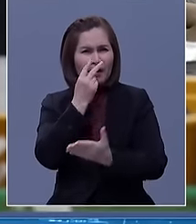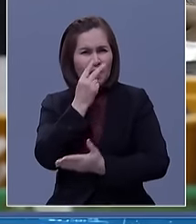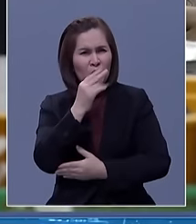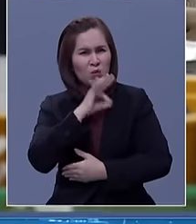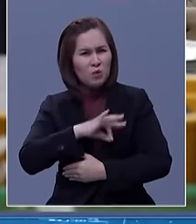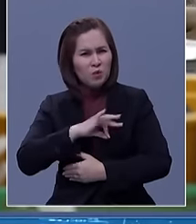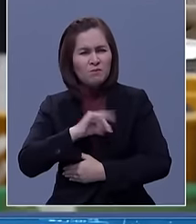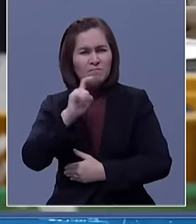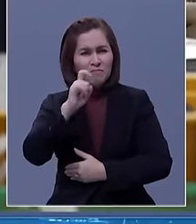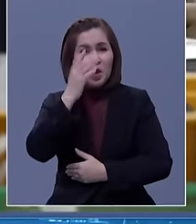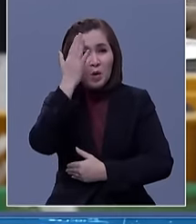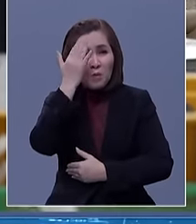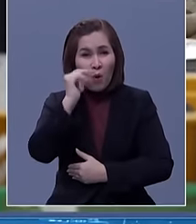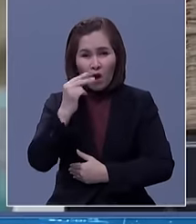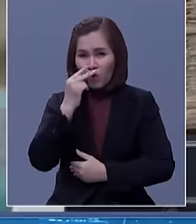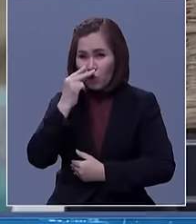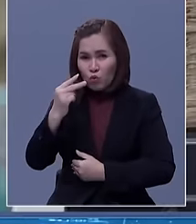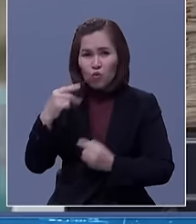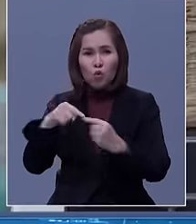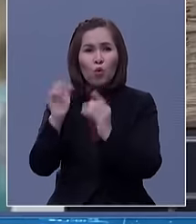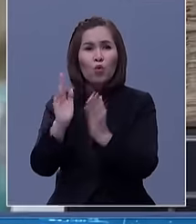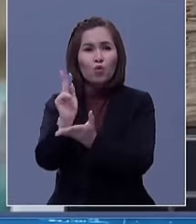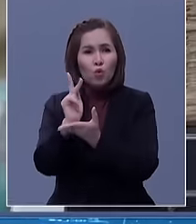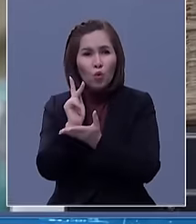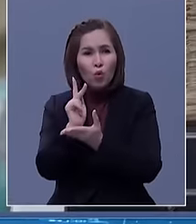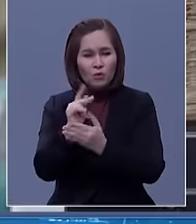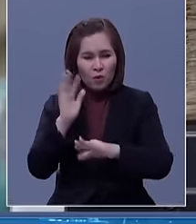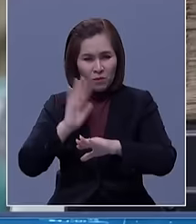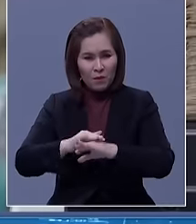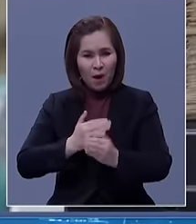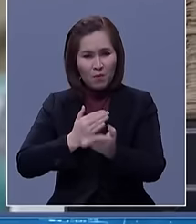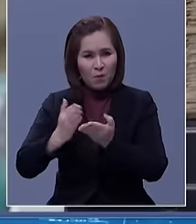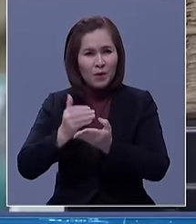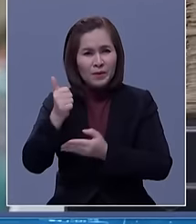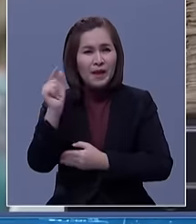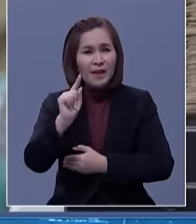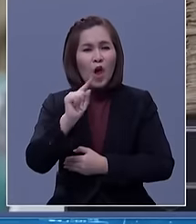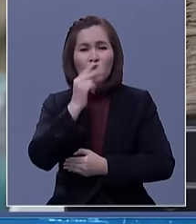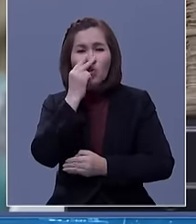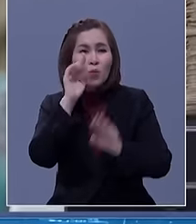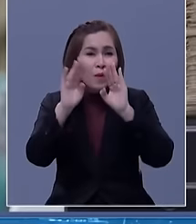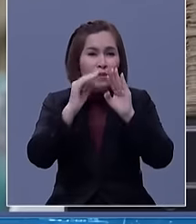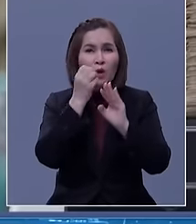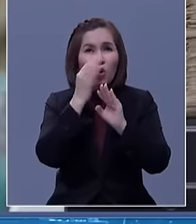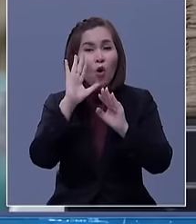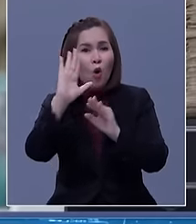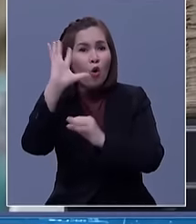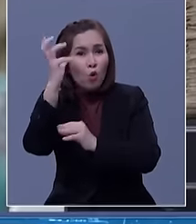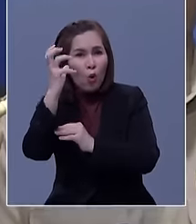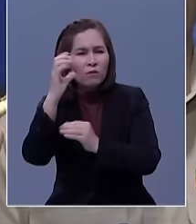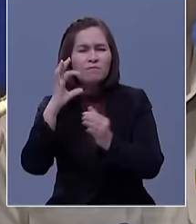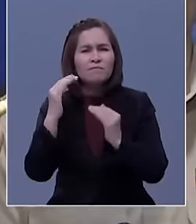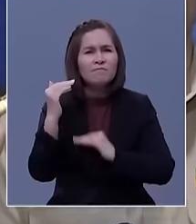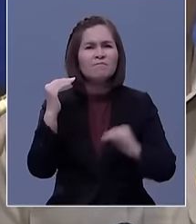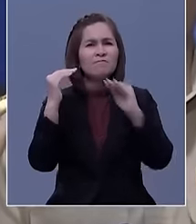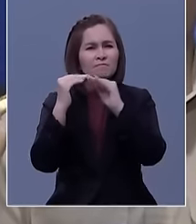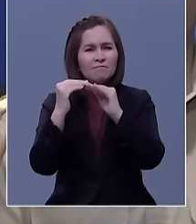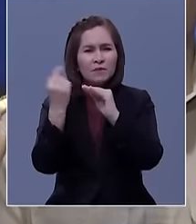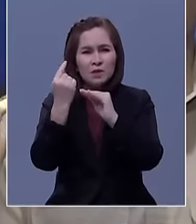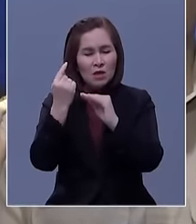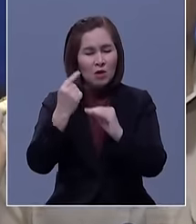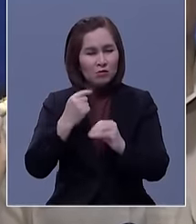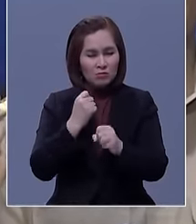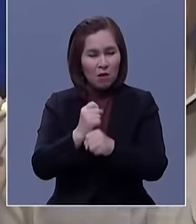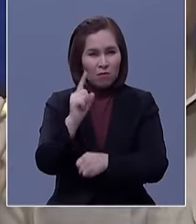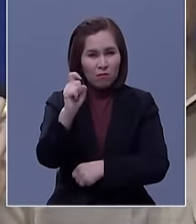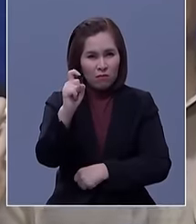ความเสี่ยงแล้วก็ศักยภาพของผู้กู้การจะไปอ้างดอกเบี้ยเทียบเคียงกับดอกเบี้ยโลกอย่างเดียวคุณกิตติรัตบอกทำไม่